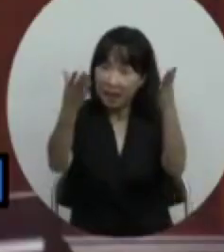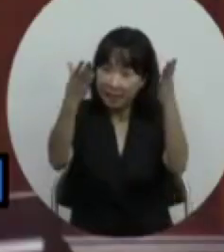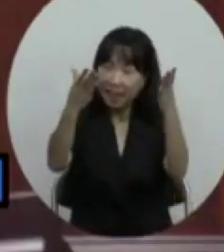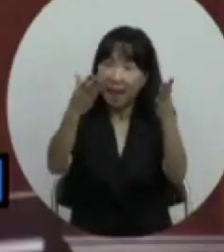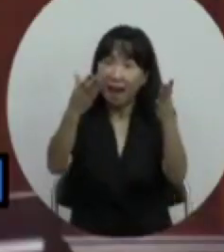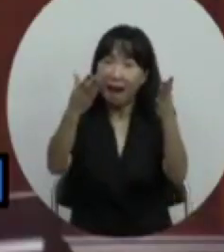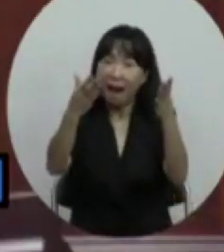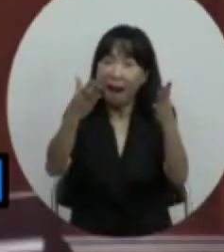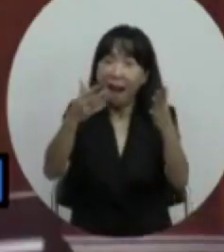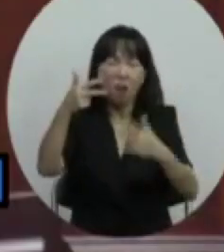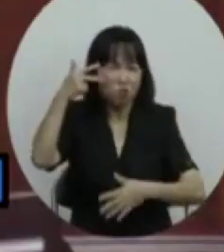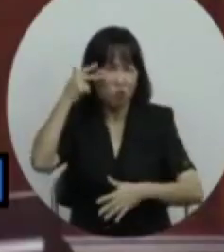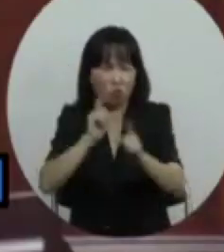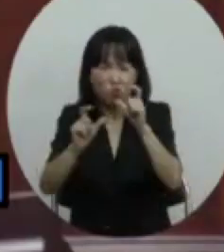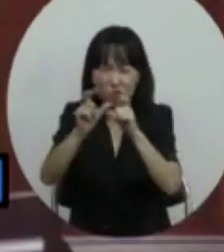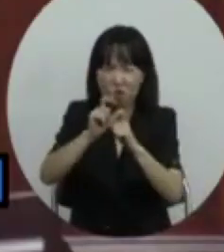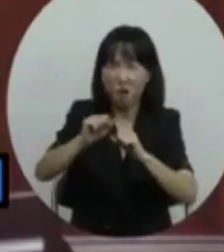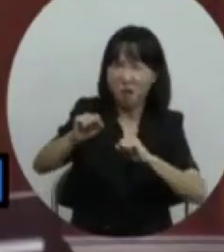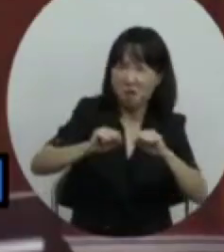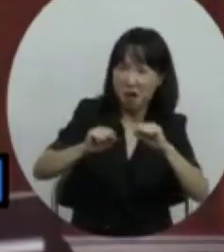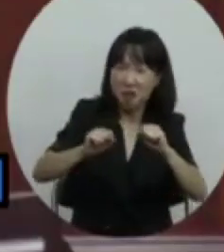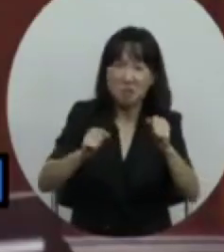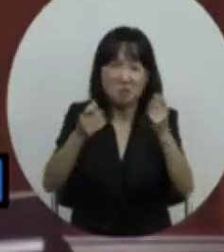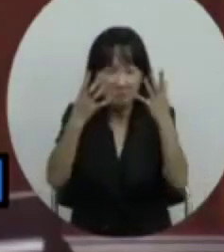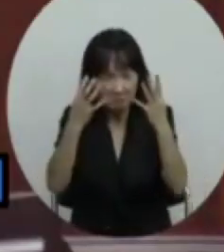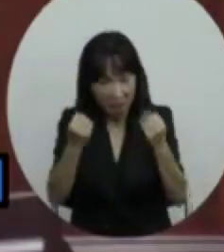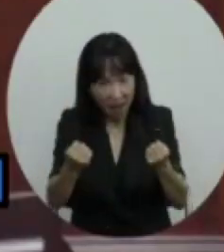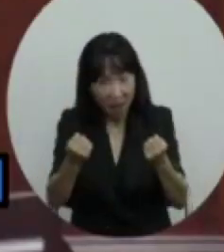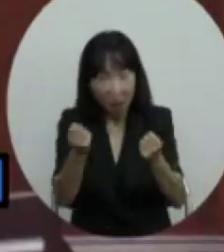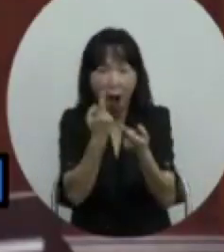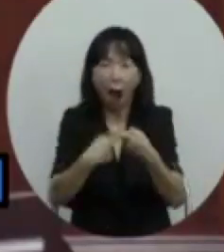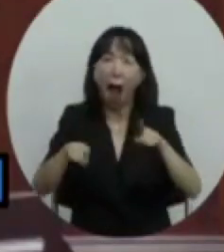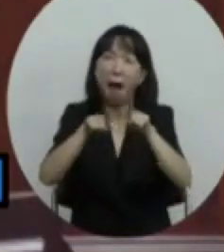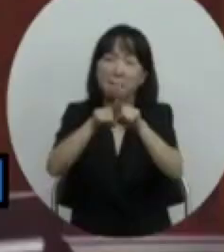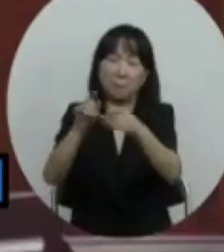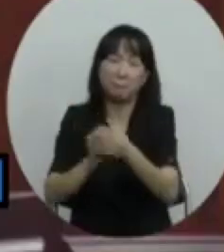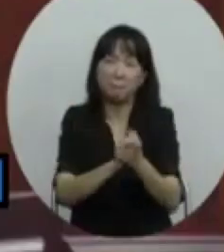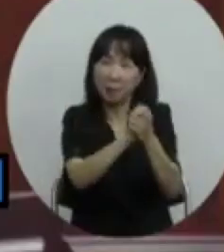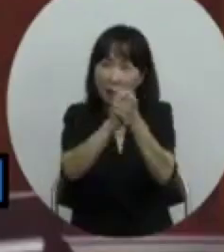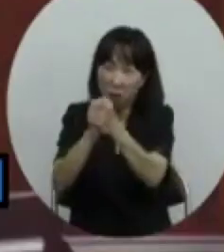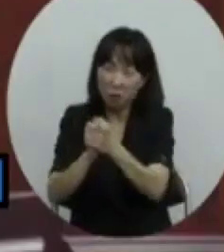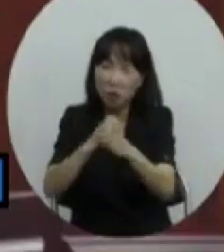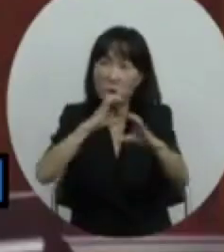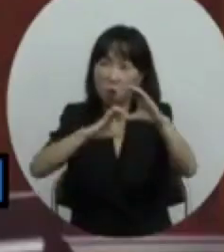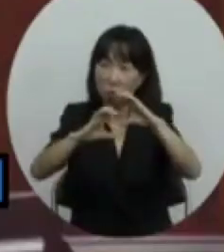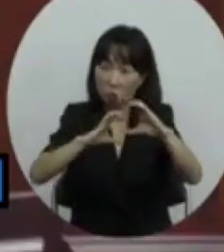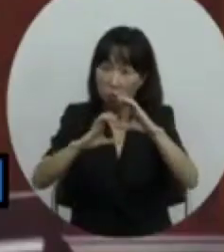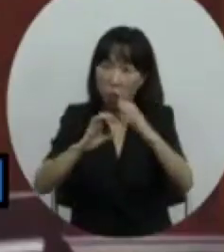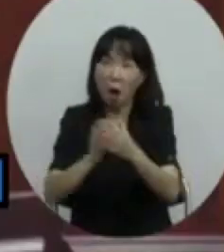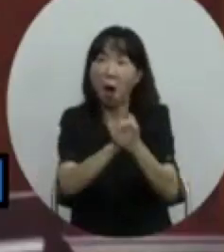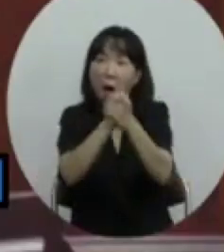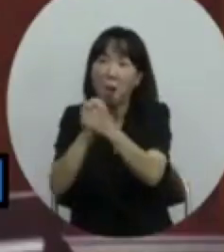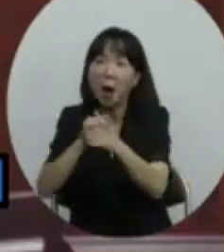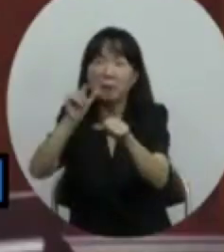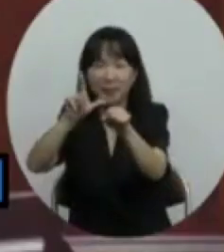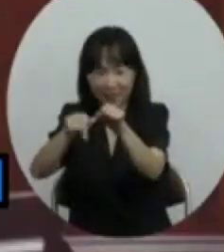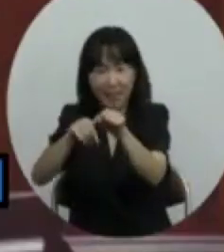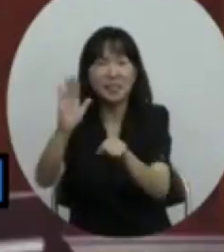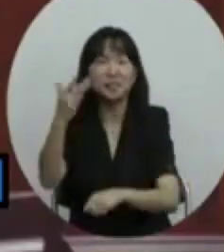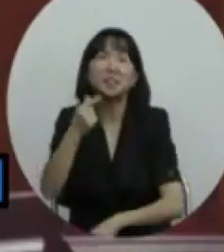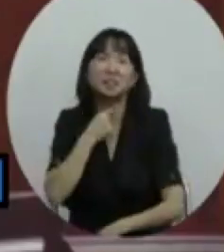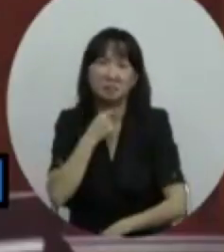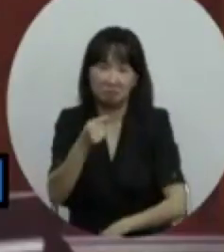더 역동적이고 활력있는 도시로 그리고 함께 어우러지는 소통과 화합의 시간이 되기를